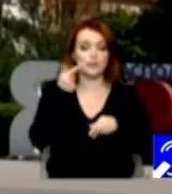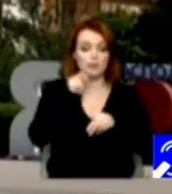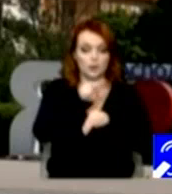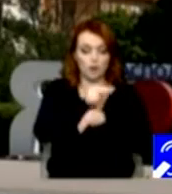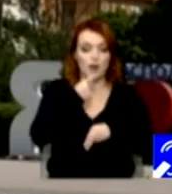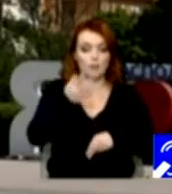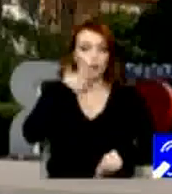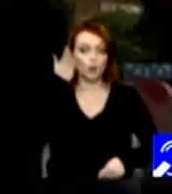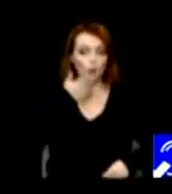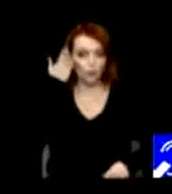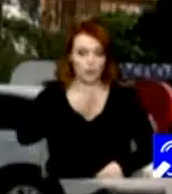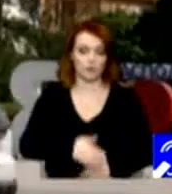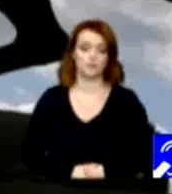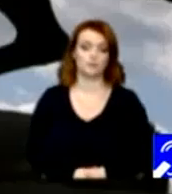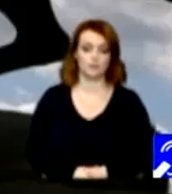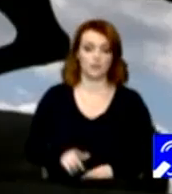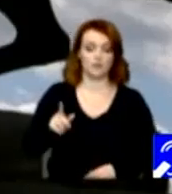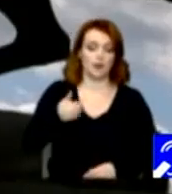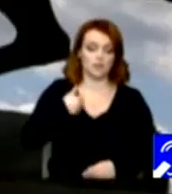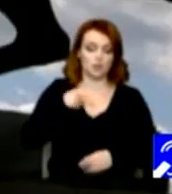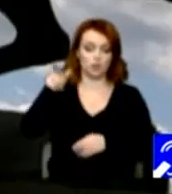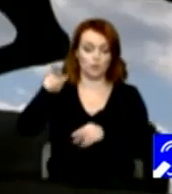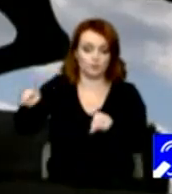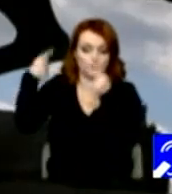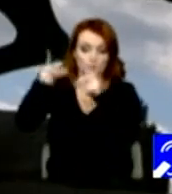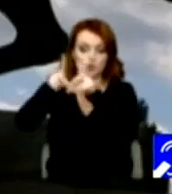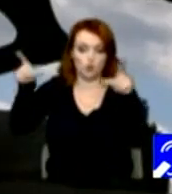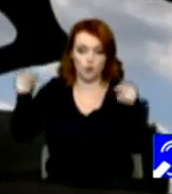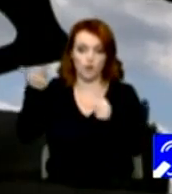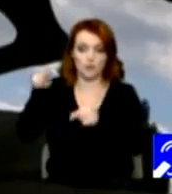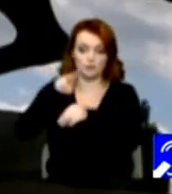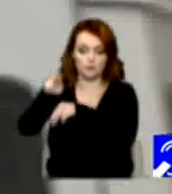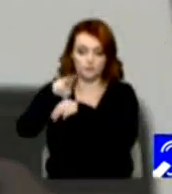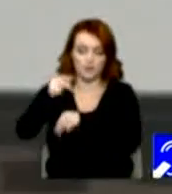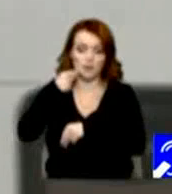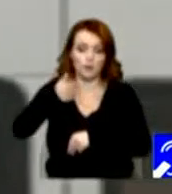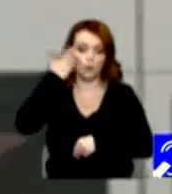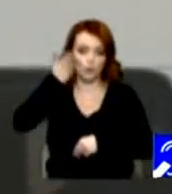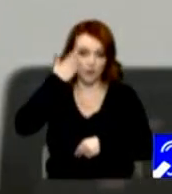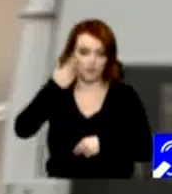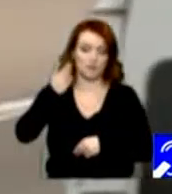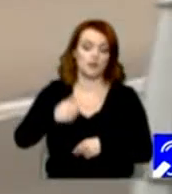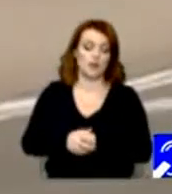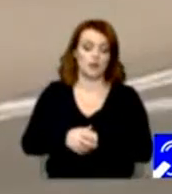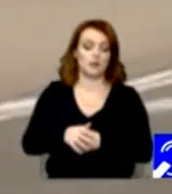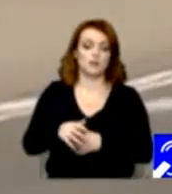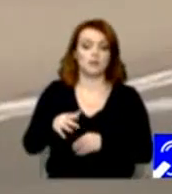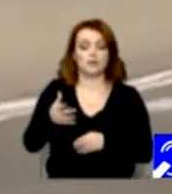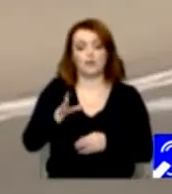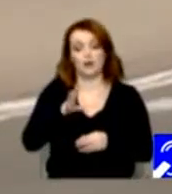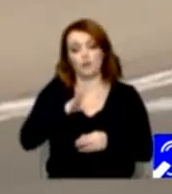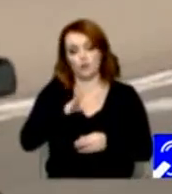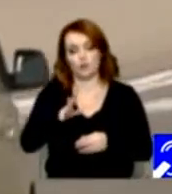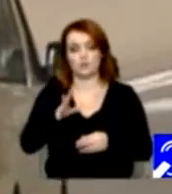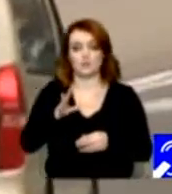cu sediul in care să corespundă standardelor educaționale și respectarea drepturilor copiilor pe pagina discuțiilor nu au lipsit